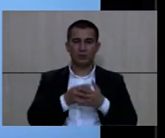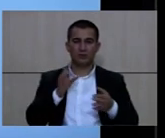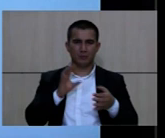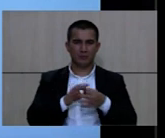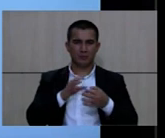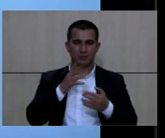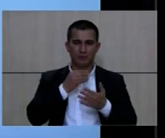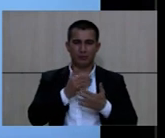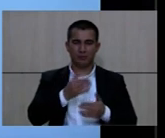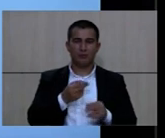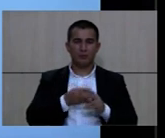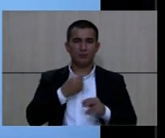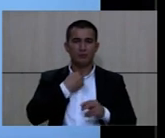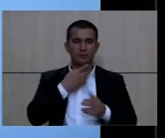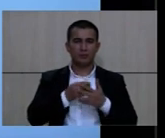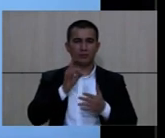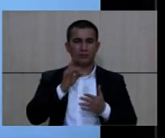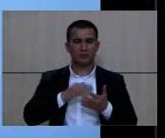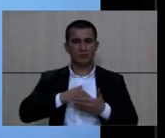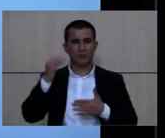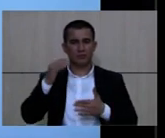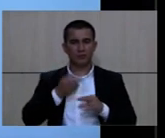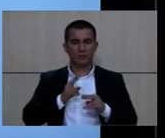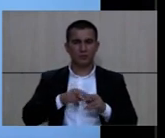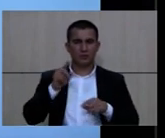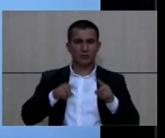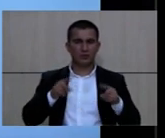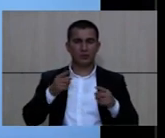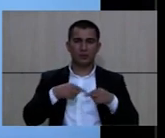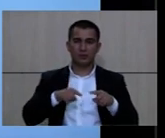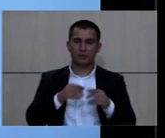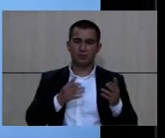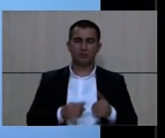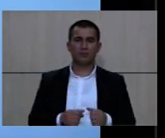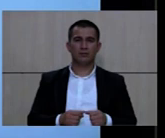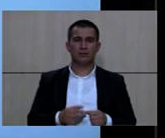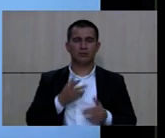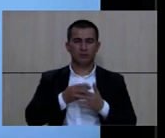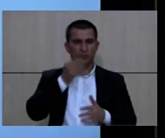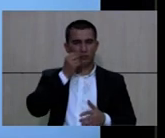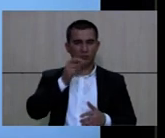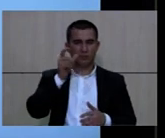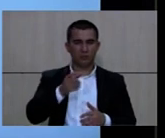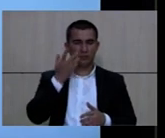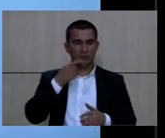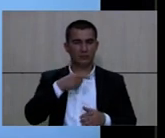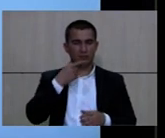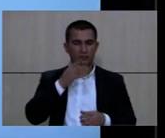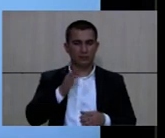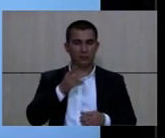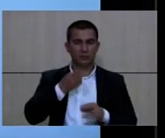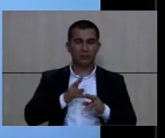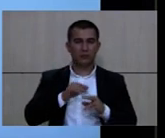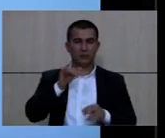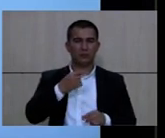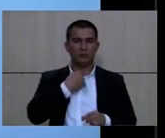belgilanadi. Tovush balandligini belgilovchi chastotalar quyidagicha. Demak, erkak kishi gapirganda uning